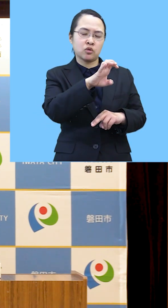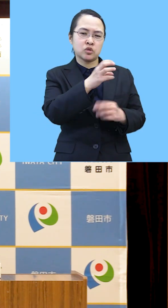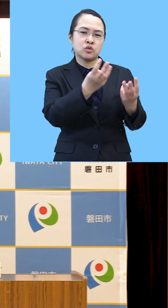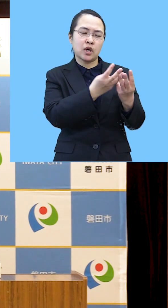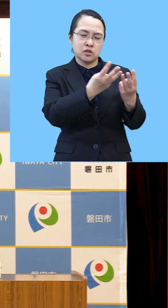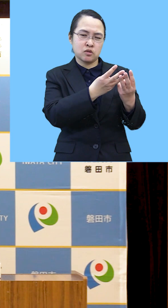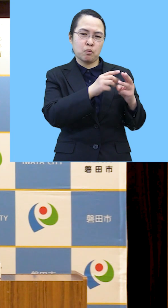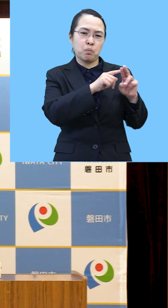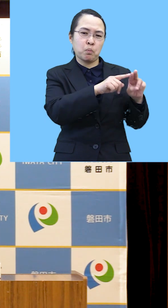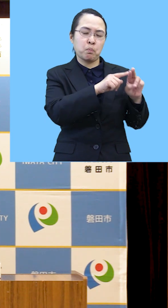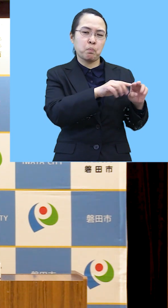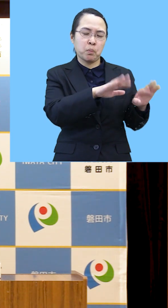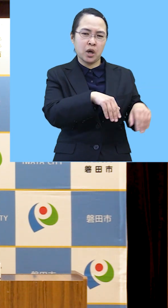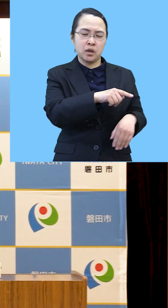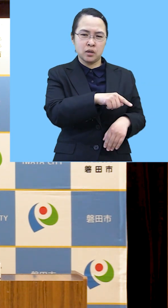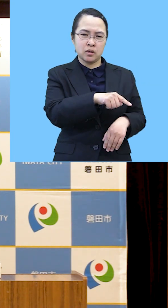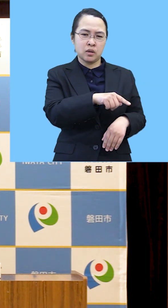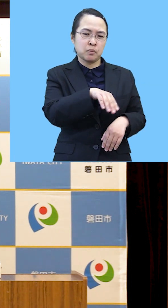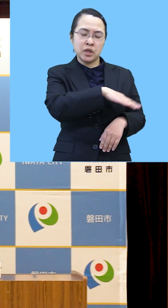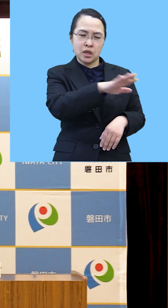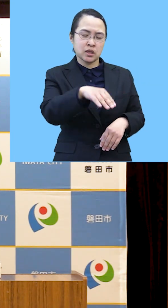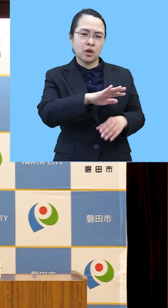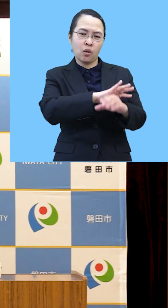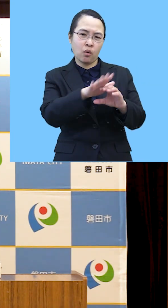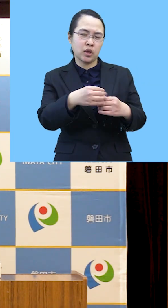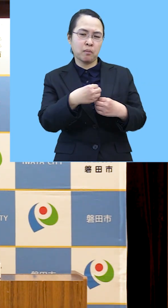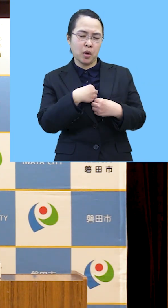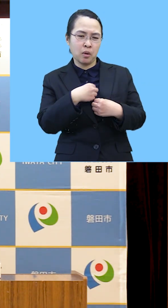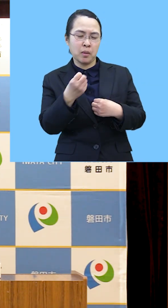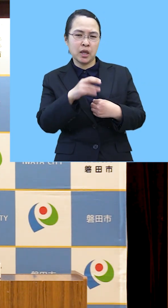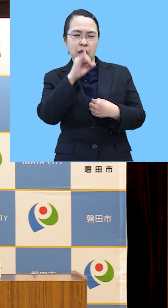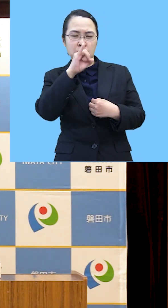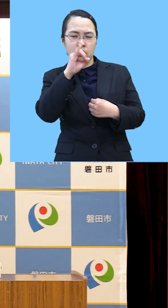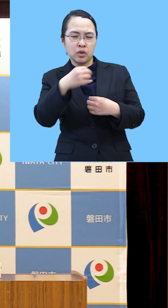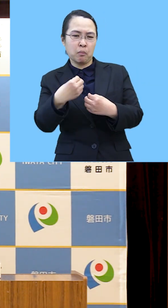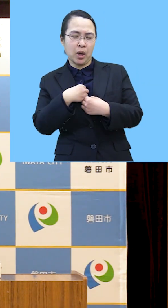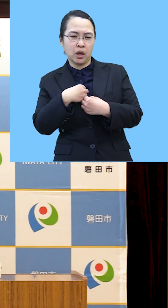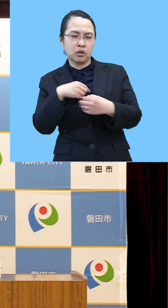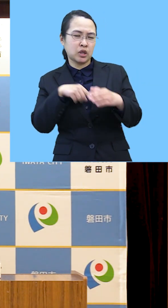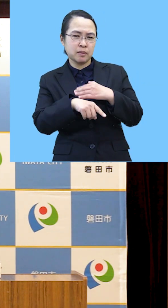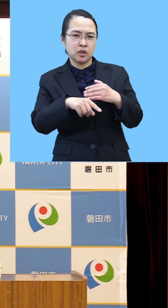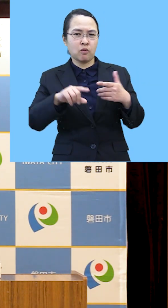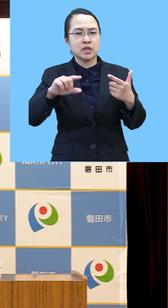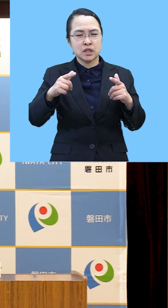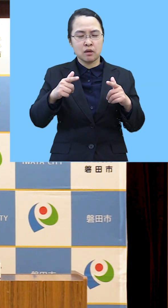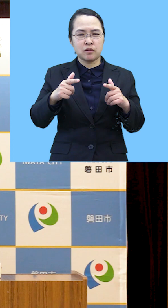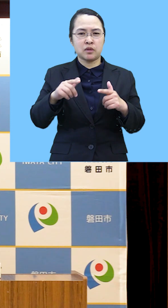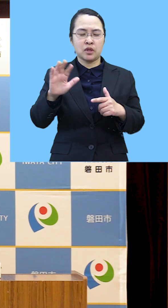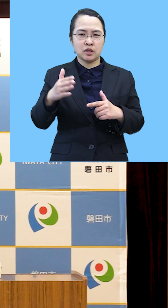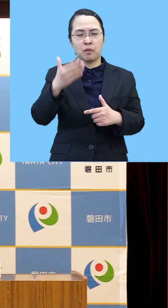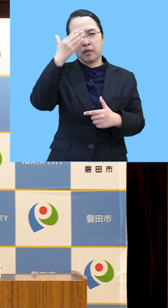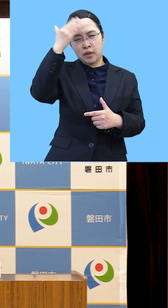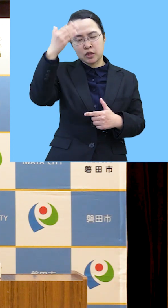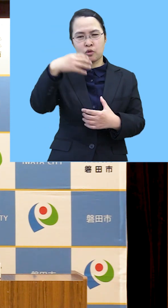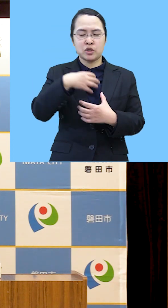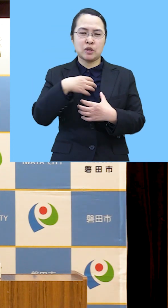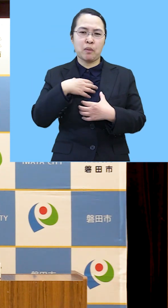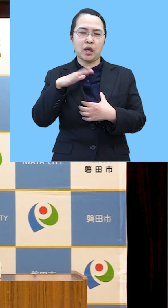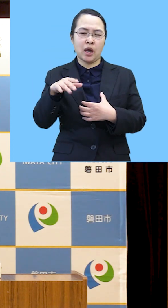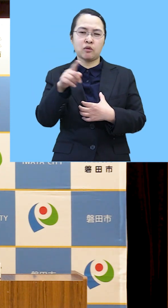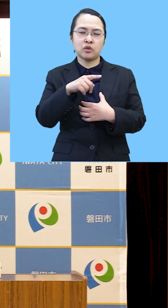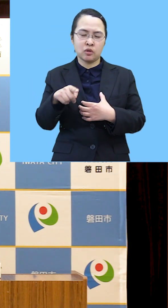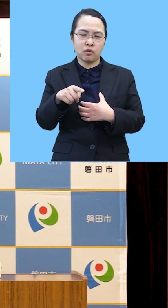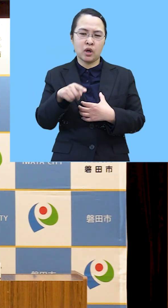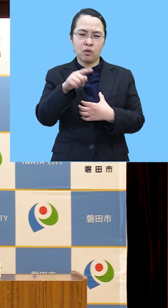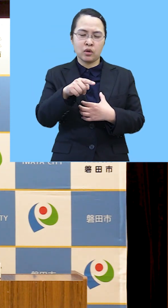ということで、この方々が皆さんコロナないしインフルエンザにかかっているわけではないんですけれども、発熱の心配がある方という